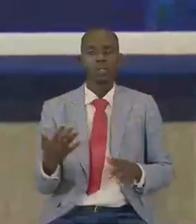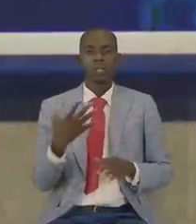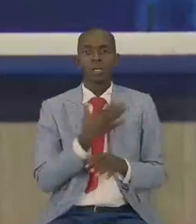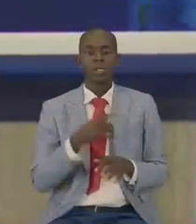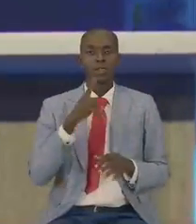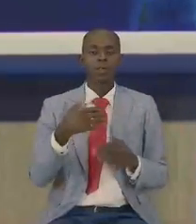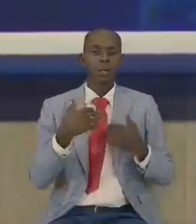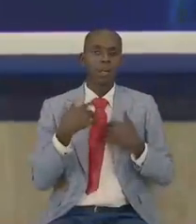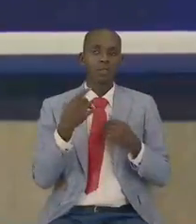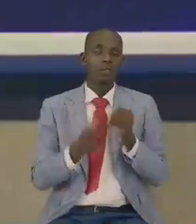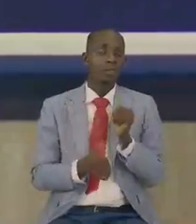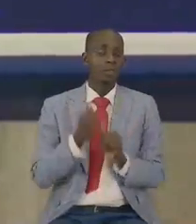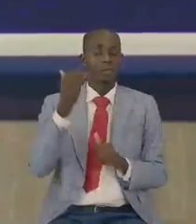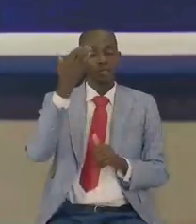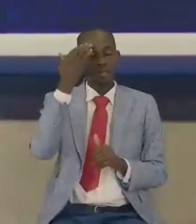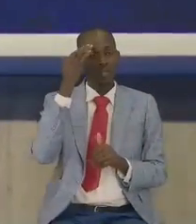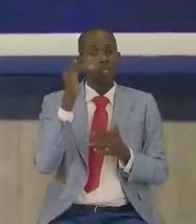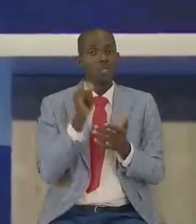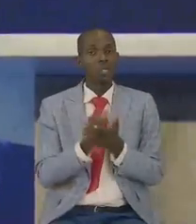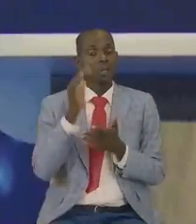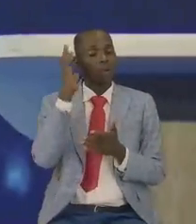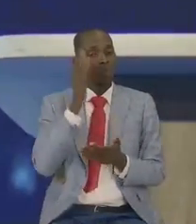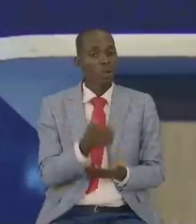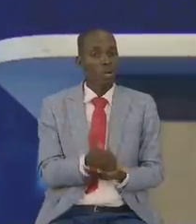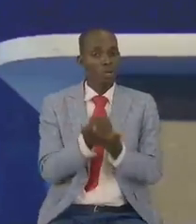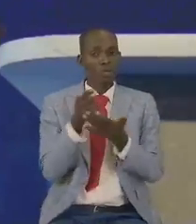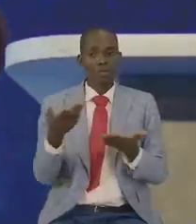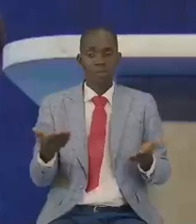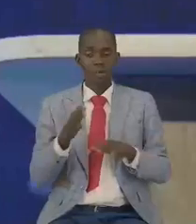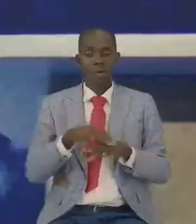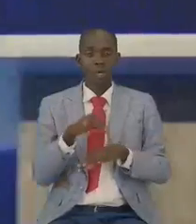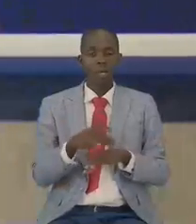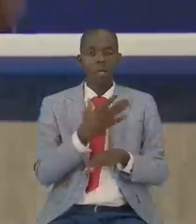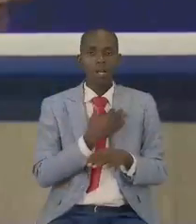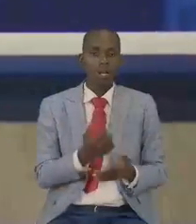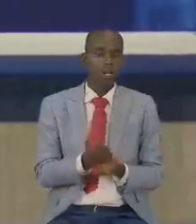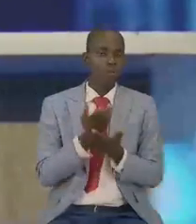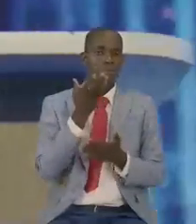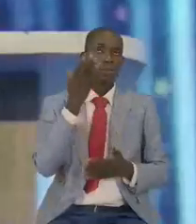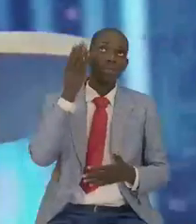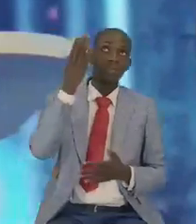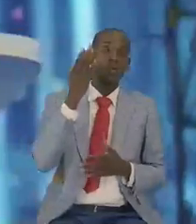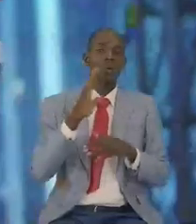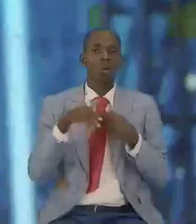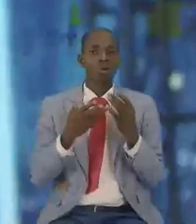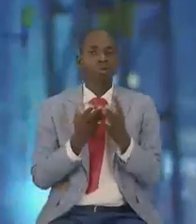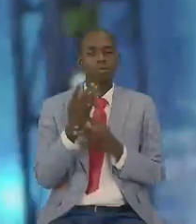grande connaissance qui peut te servir ici sur la terre et te servir tout au long de